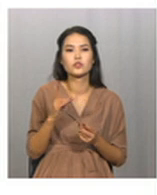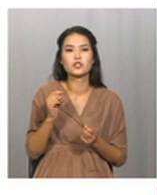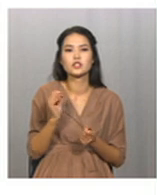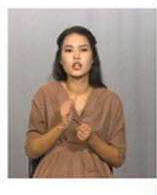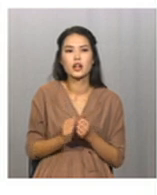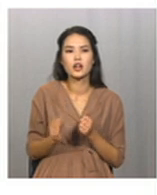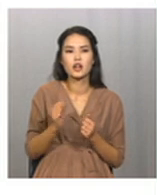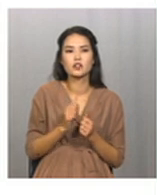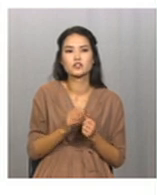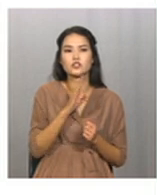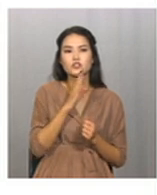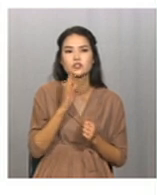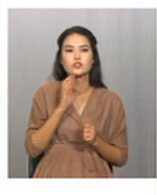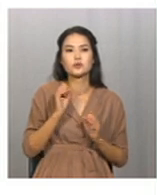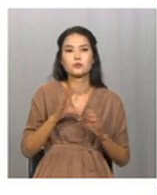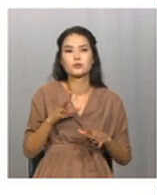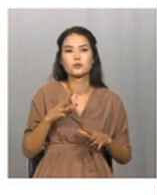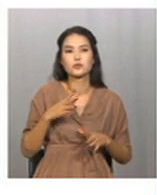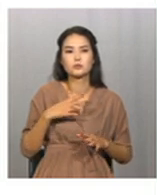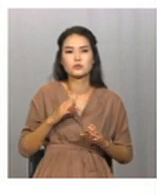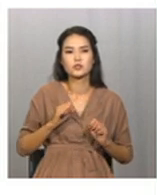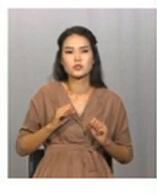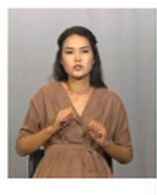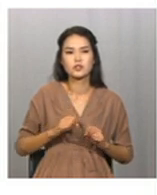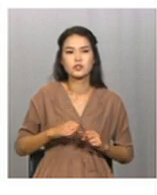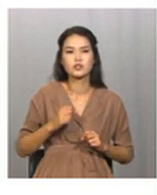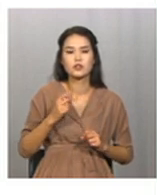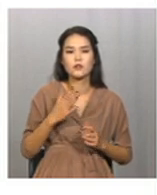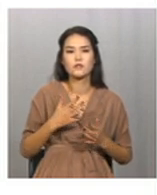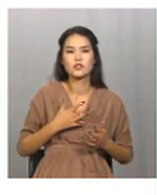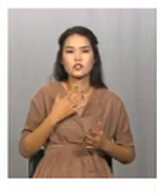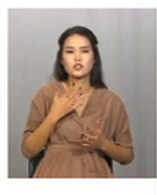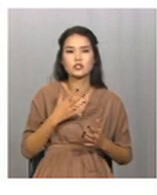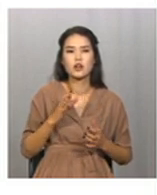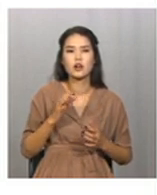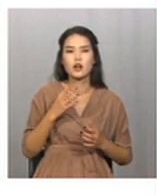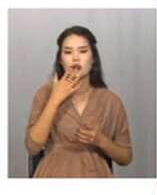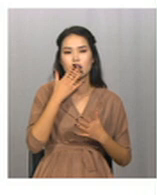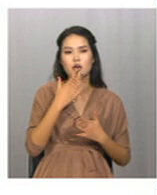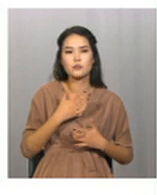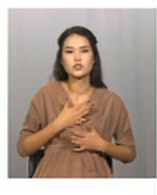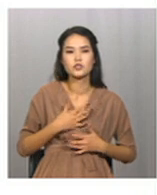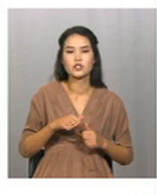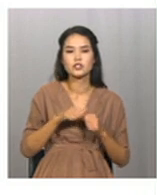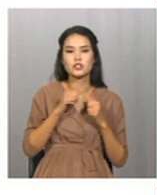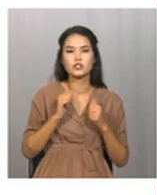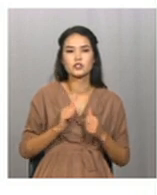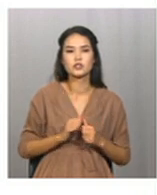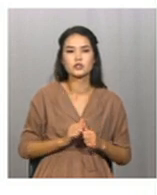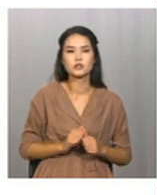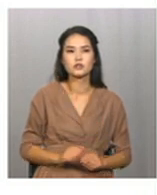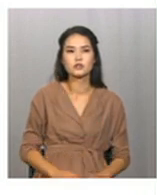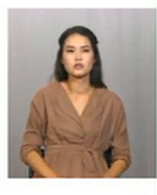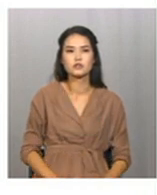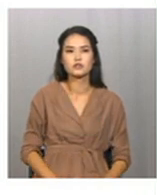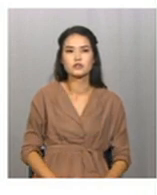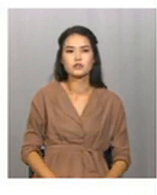что не каждая женщина может быть объектом любви, обожания